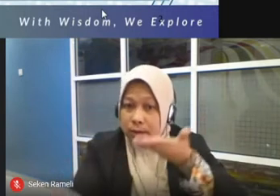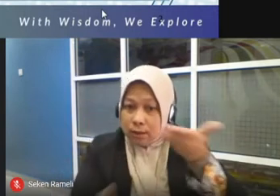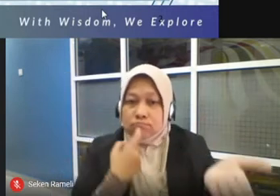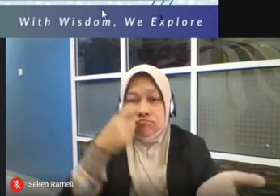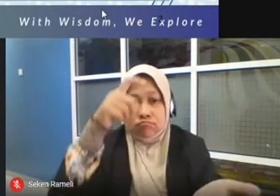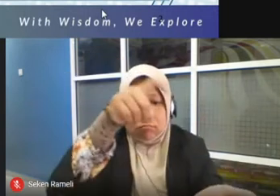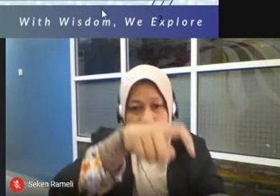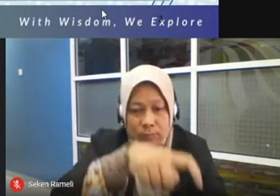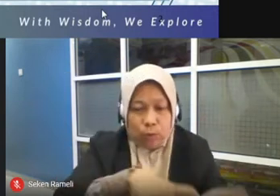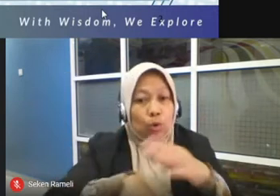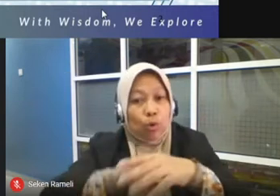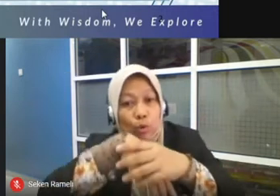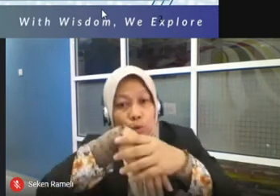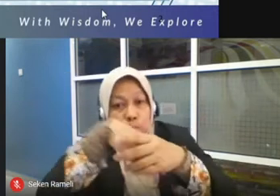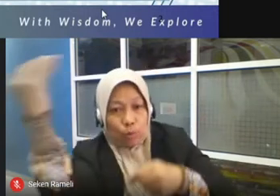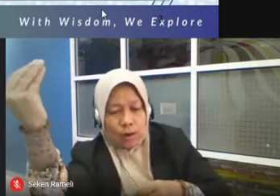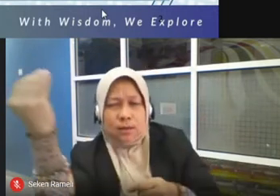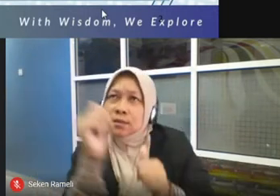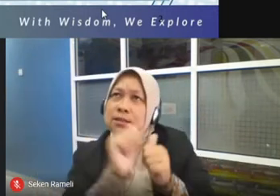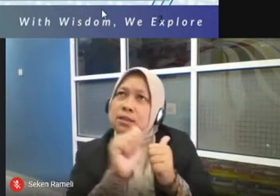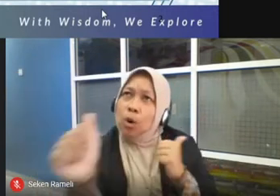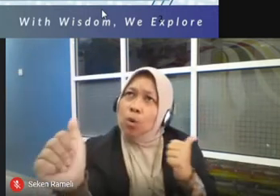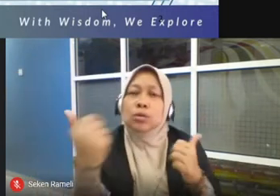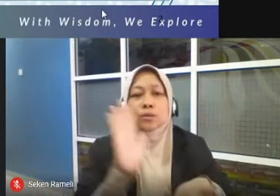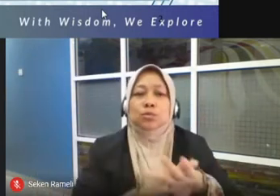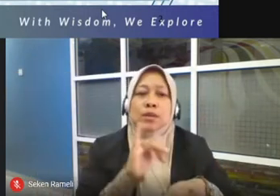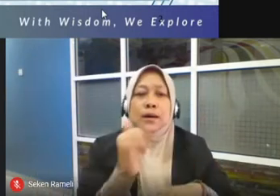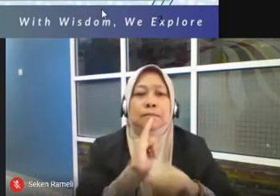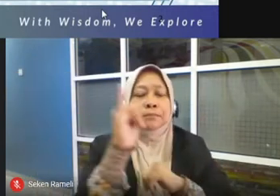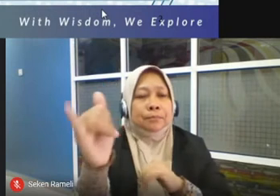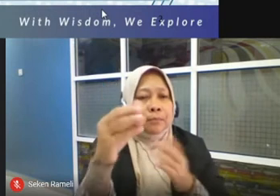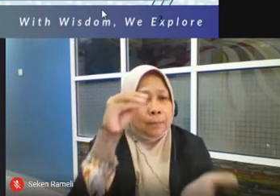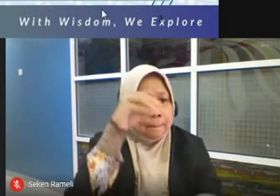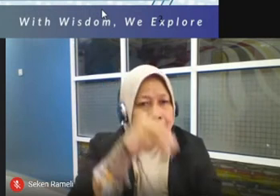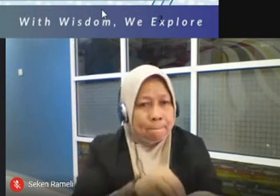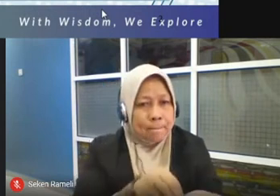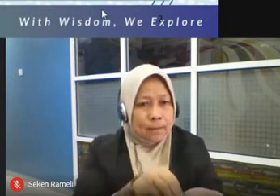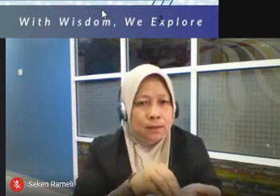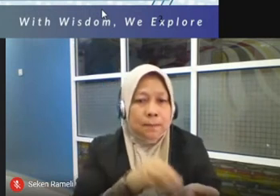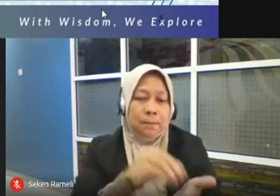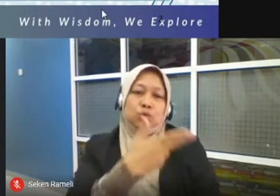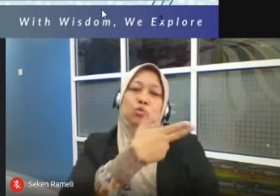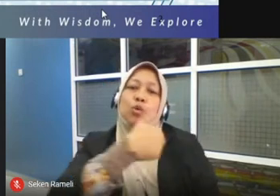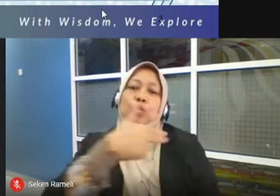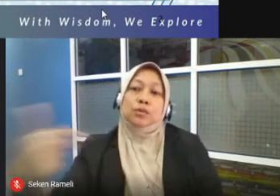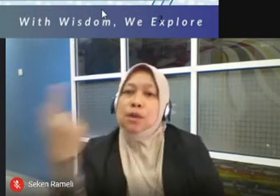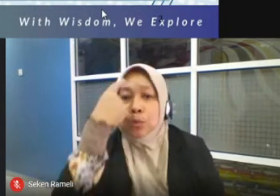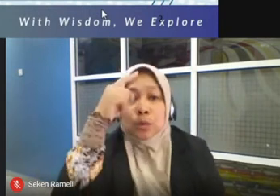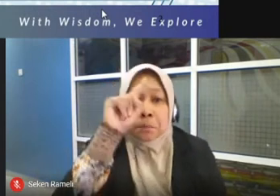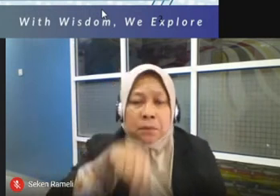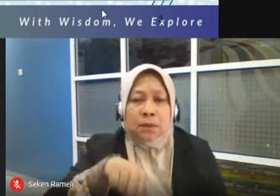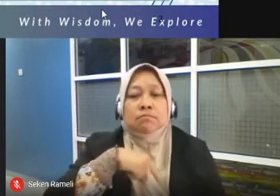undangan-undangan hingga keluar. Dan paling jauh saya pernah pergi adalah di Surabaya, Indonesia, untuk